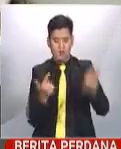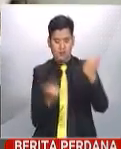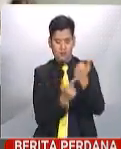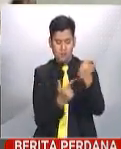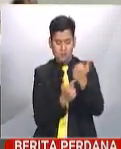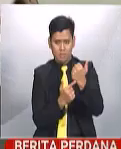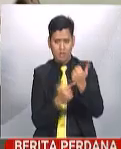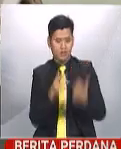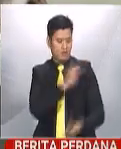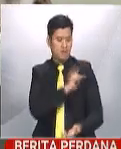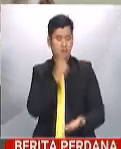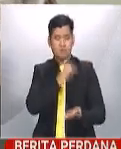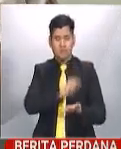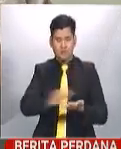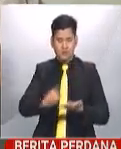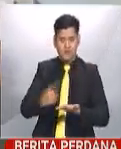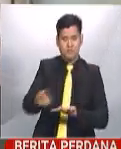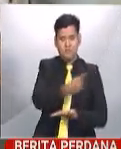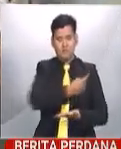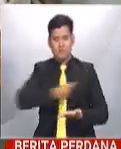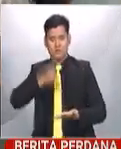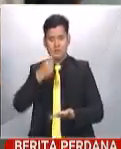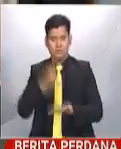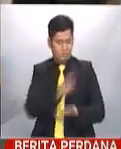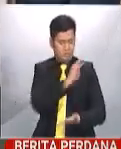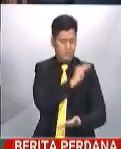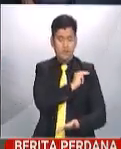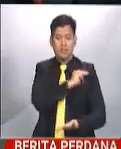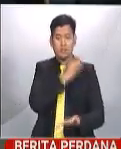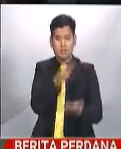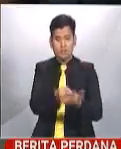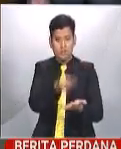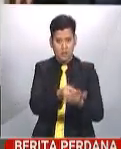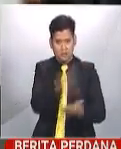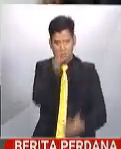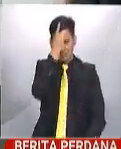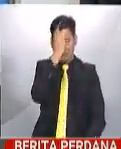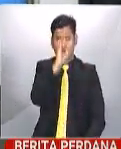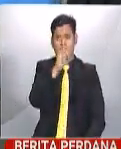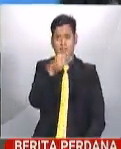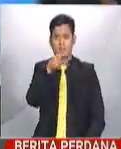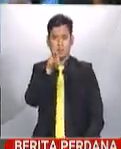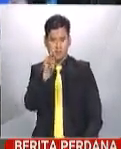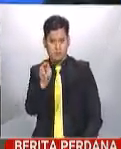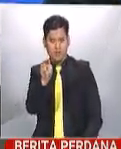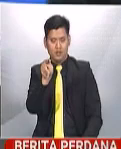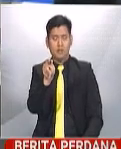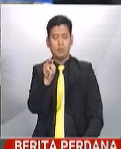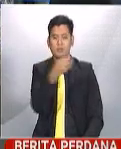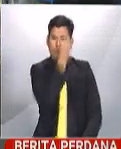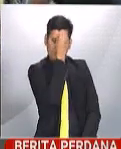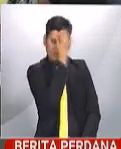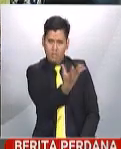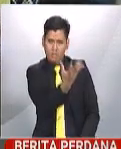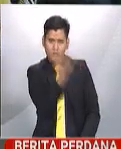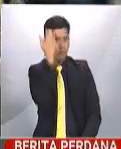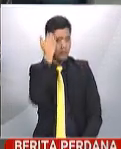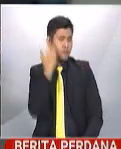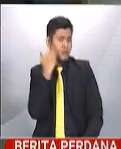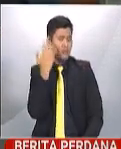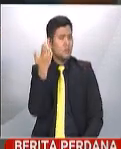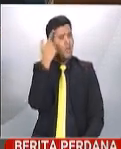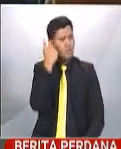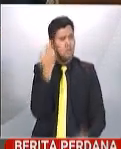Ketua Setiausaha Perbendaharaan Pengurusan Kementerian Kewangan, Dato' Uthman Smail. Dato' Uthman memberitahu mahkamah